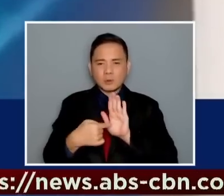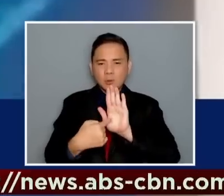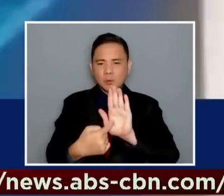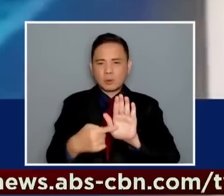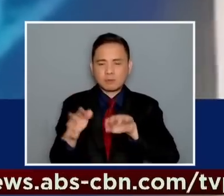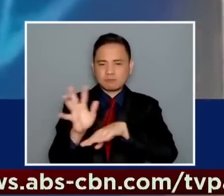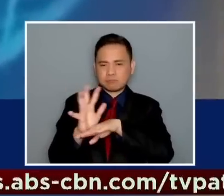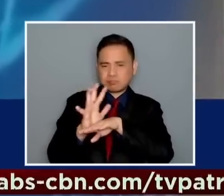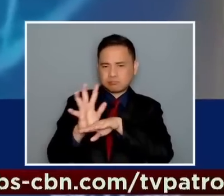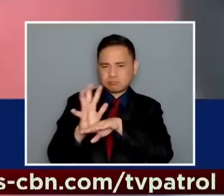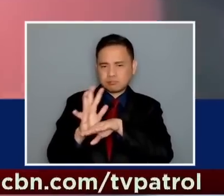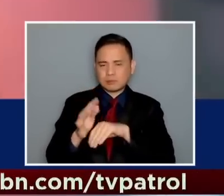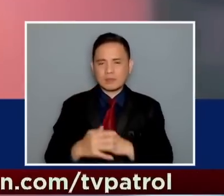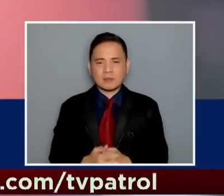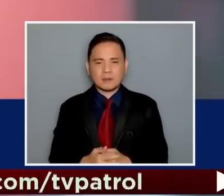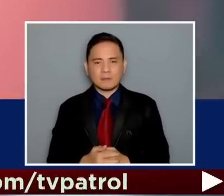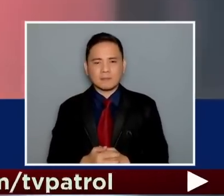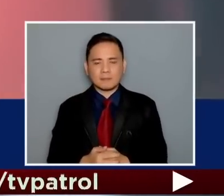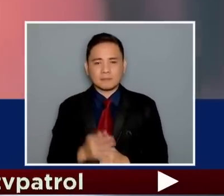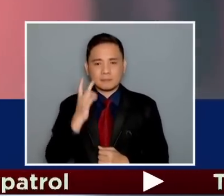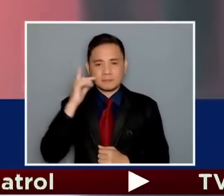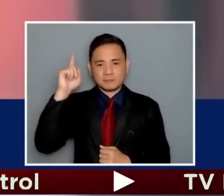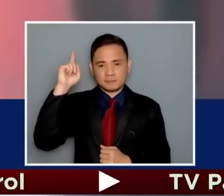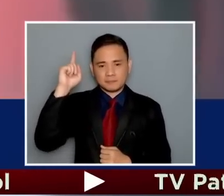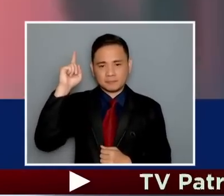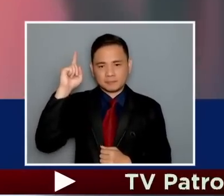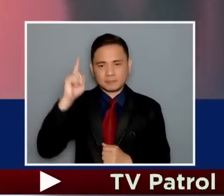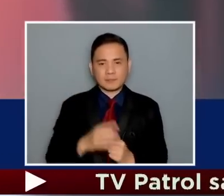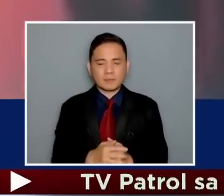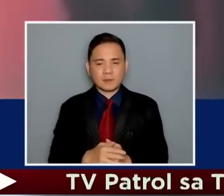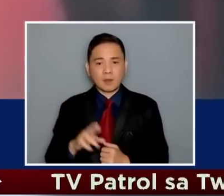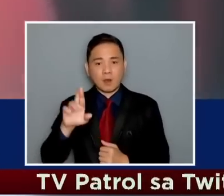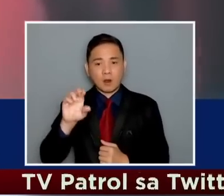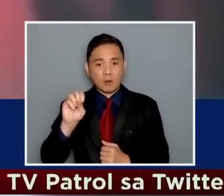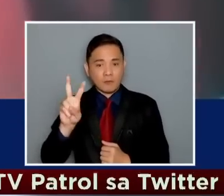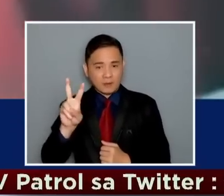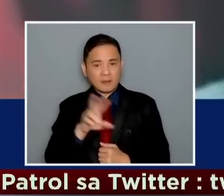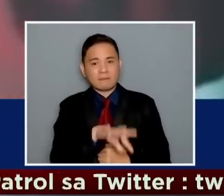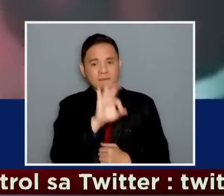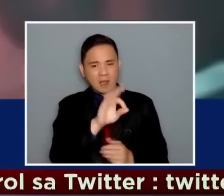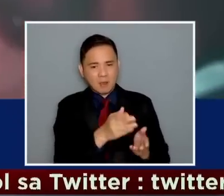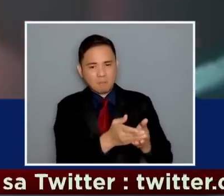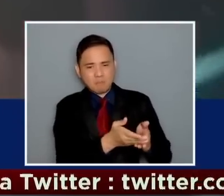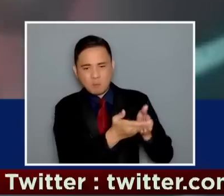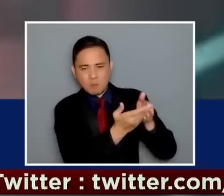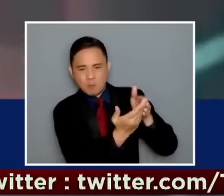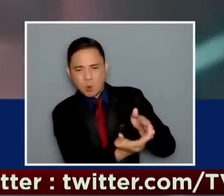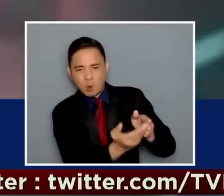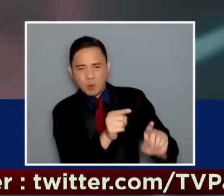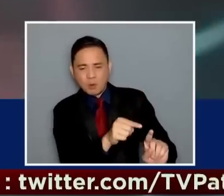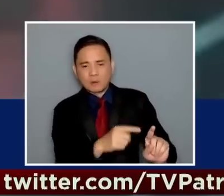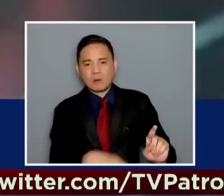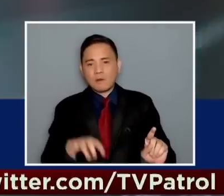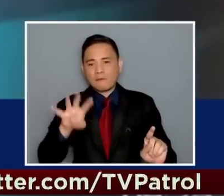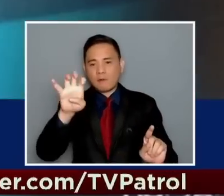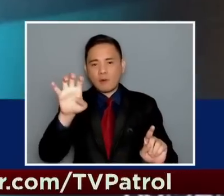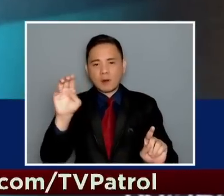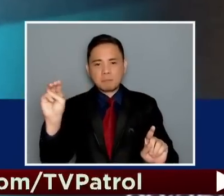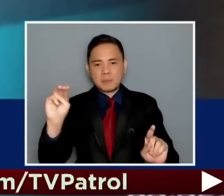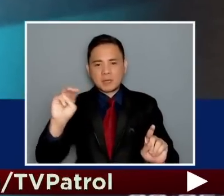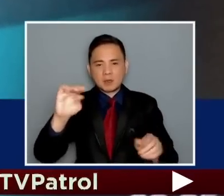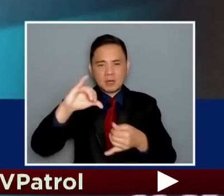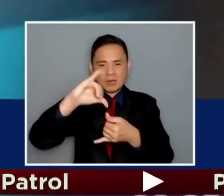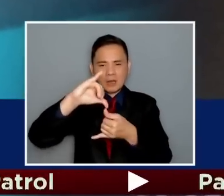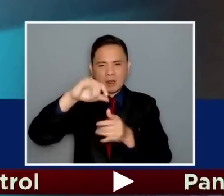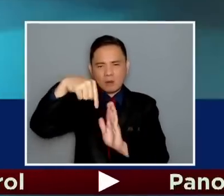MT Princess Empress. Natagpuan ng ROV ang oil tanker sa tinatayang lalim na 400 metro.